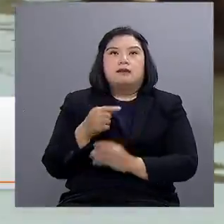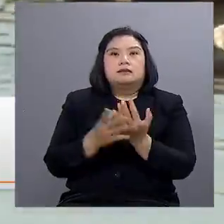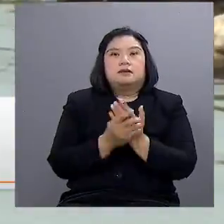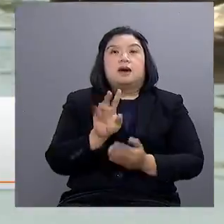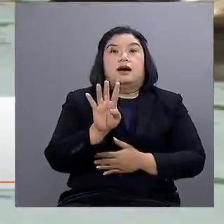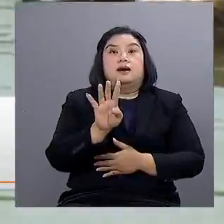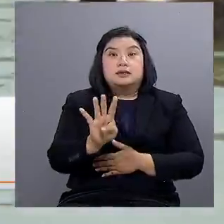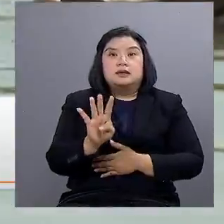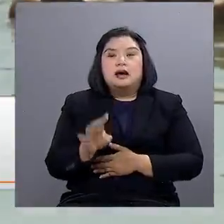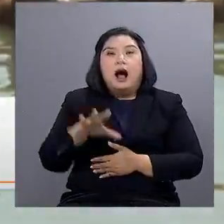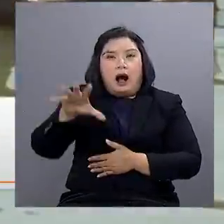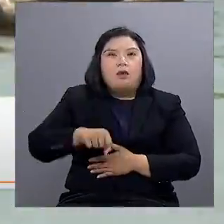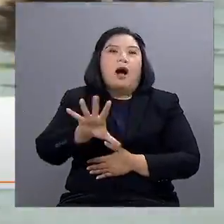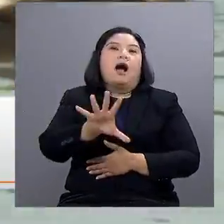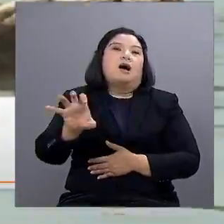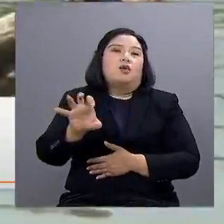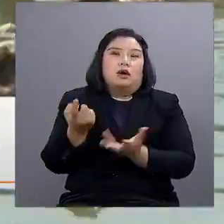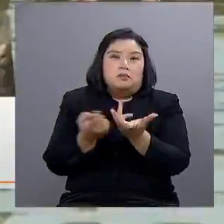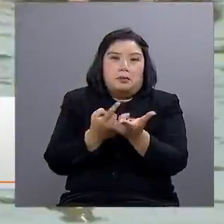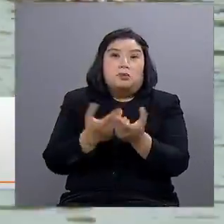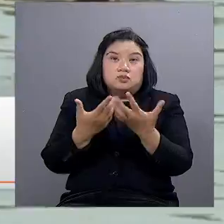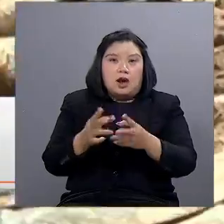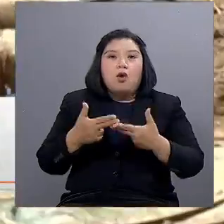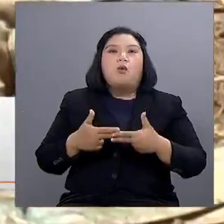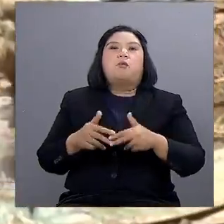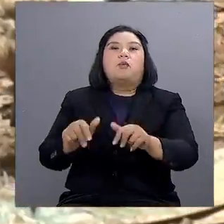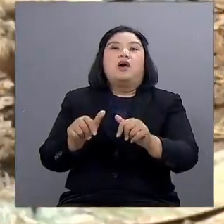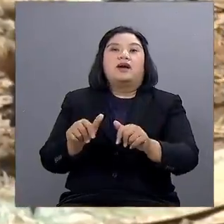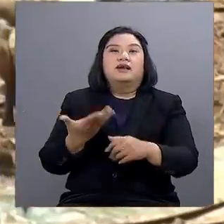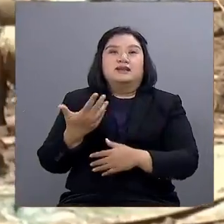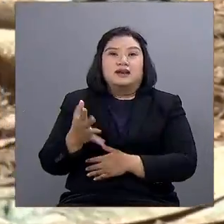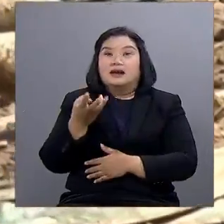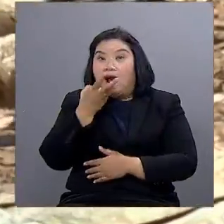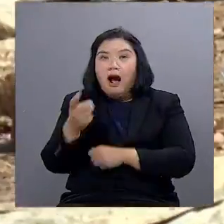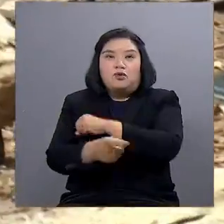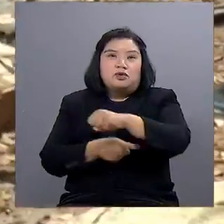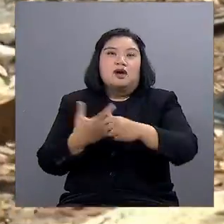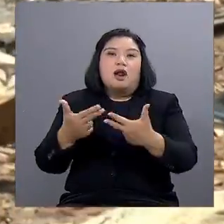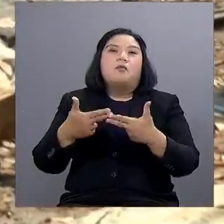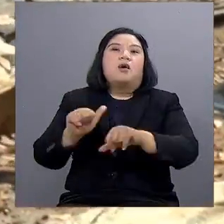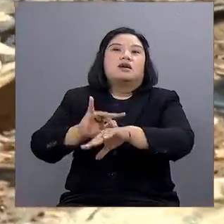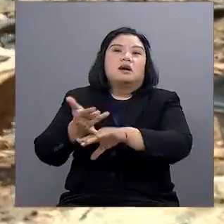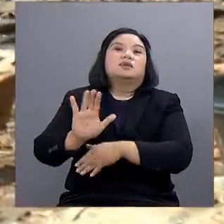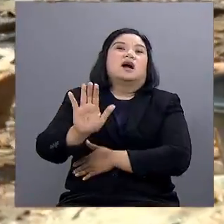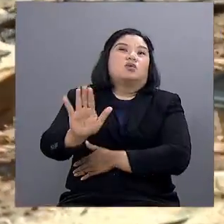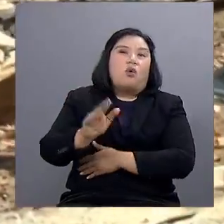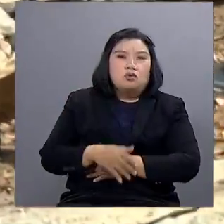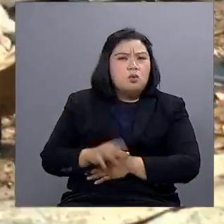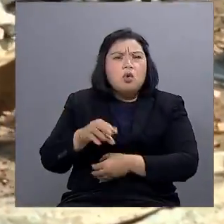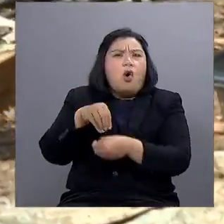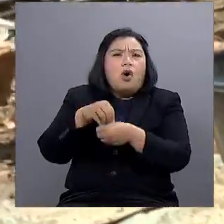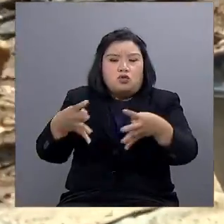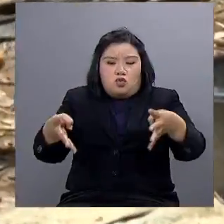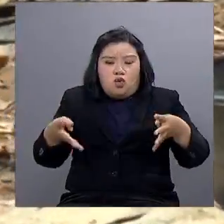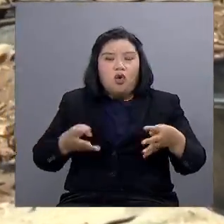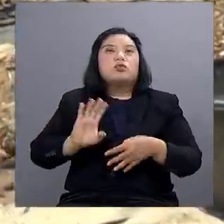500ตัวครับมาปล่อยเลี้ยงตามทุ่งนาที่ทำการเก็บเกี่ยวเสร็จใหม่ๆคือปล่อยตามธรรมชาติเลยไม่ไปคุมไม่ให้มันอยู่ในล้าวอะไรอย่างเงี้ยให้เนี่ยให้มันเดินเ